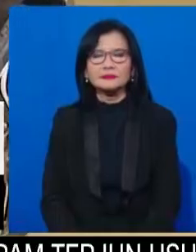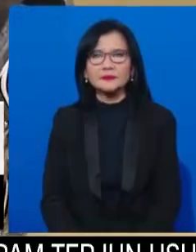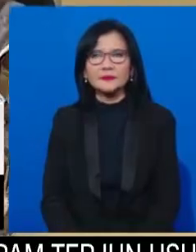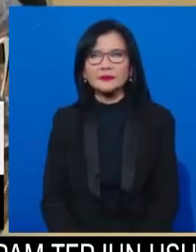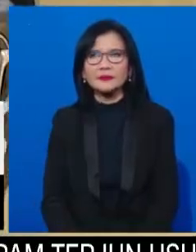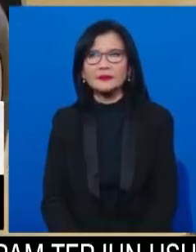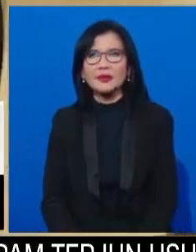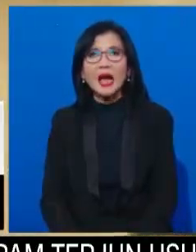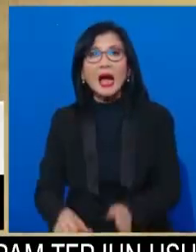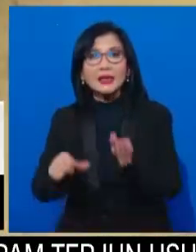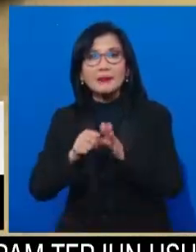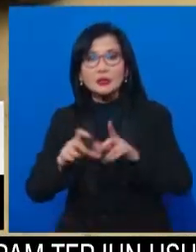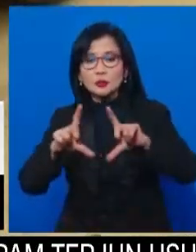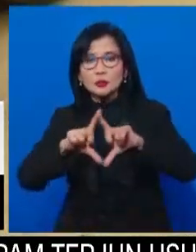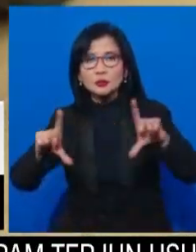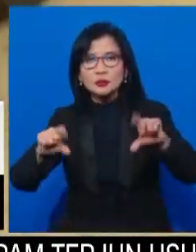Bisa dibantu dengan STNK-nya?